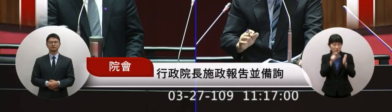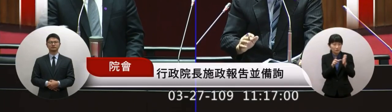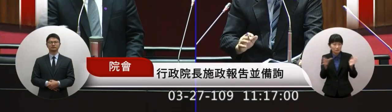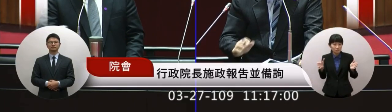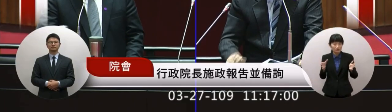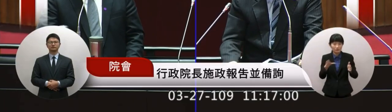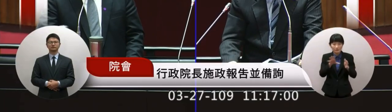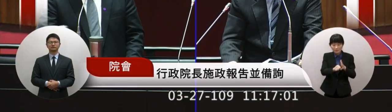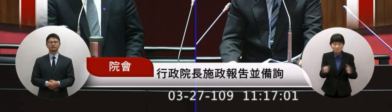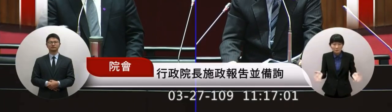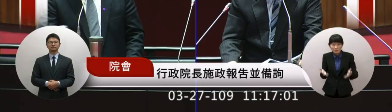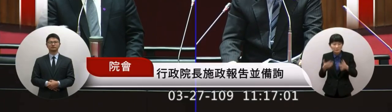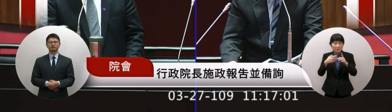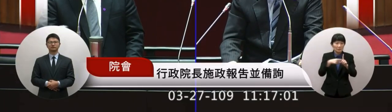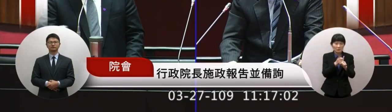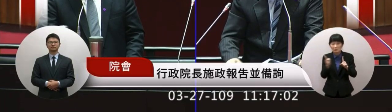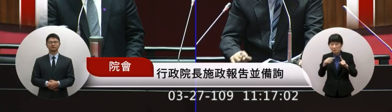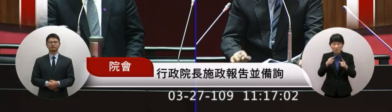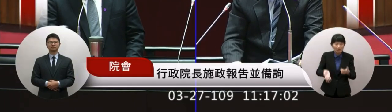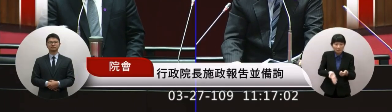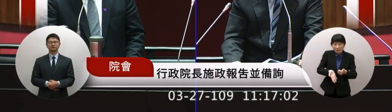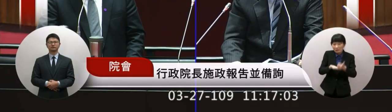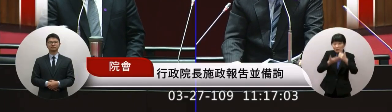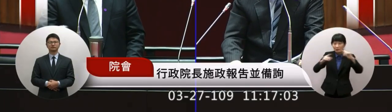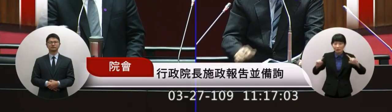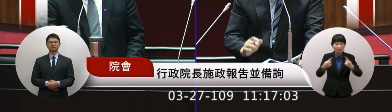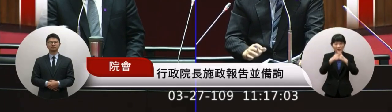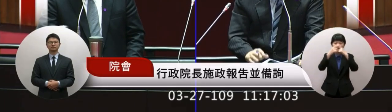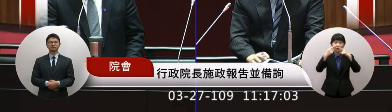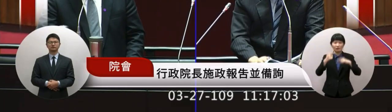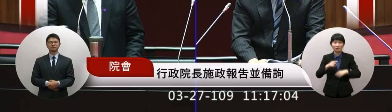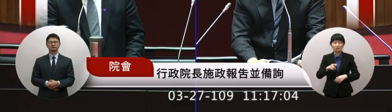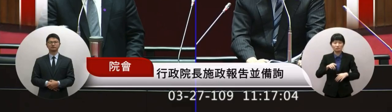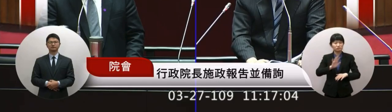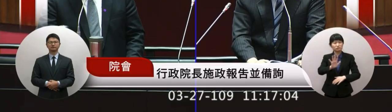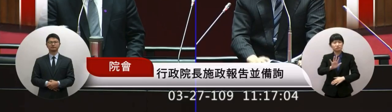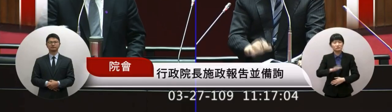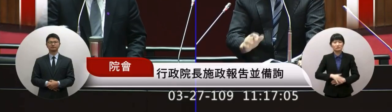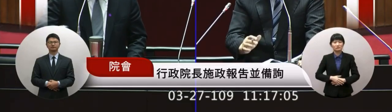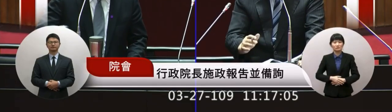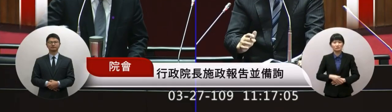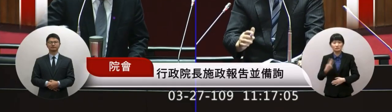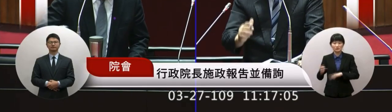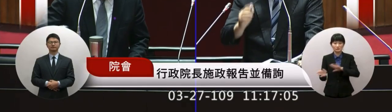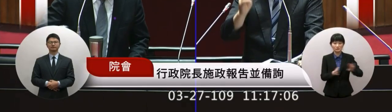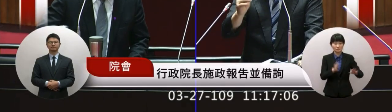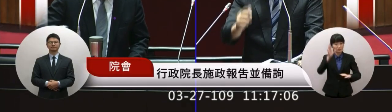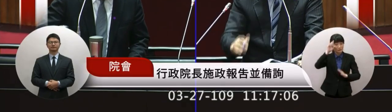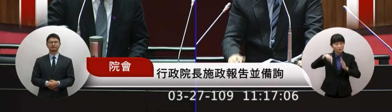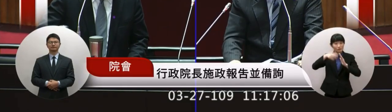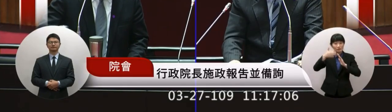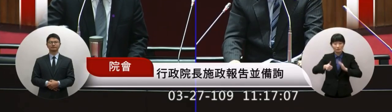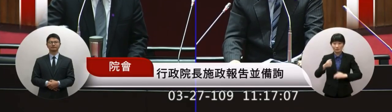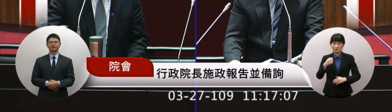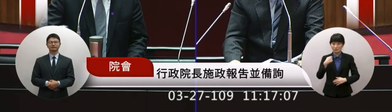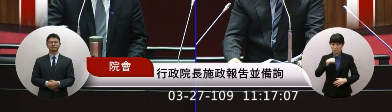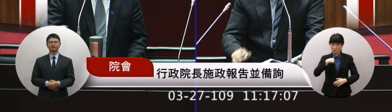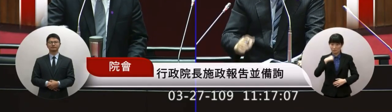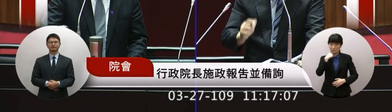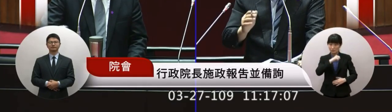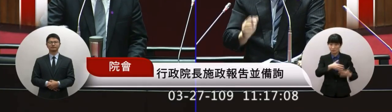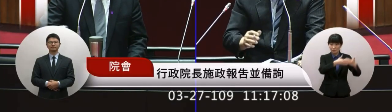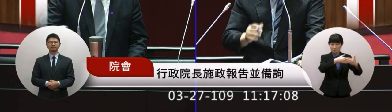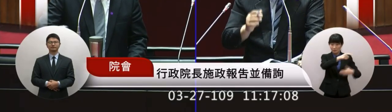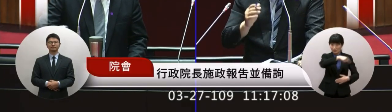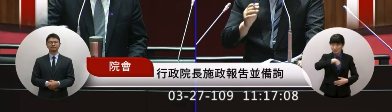来横生截枝，哈、哦，横生枝节。那请问苏院长，因为我方跟对岸大陆陆